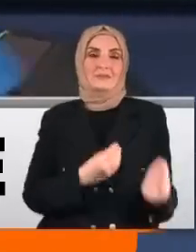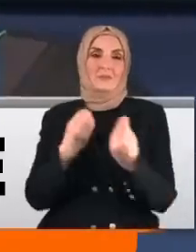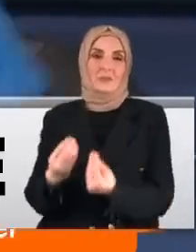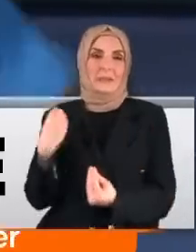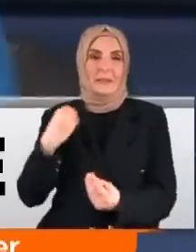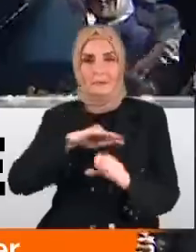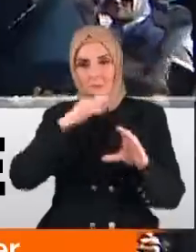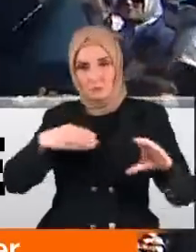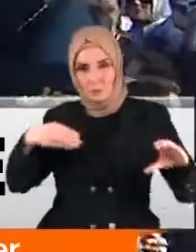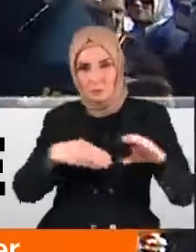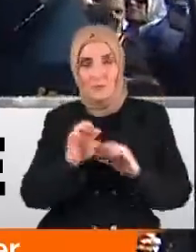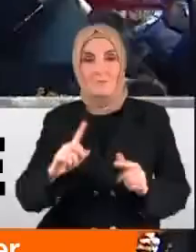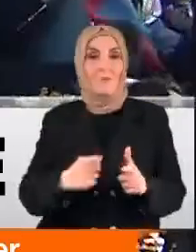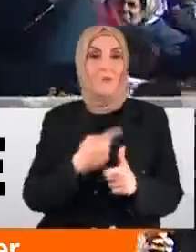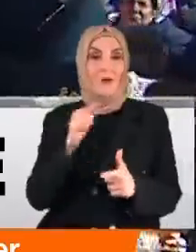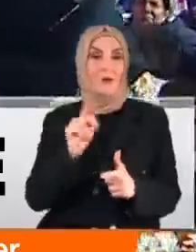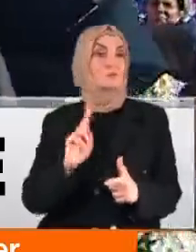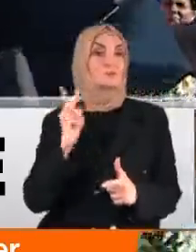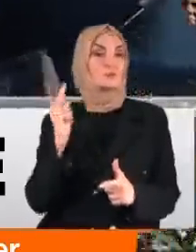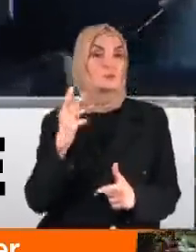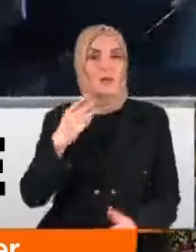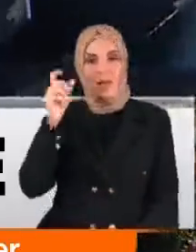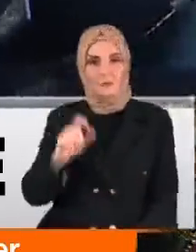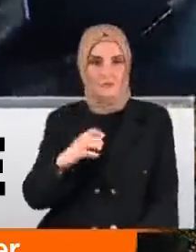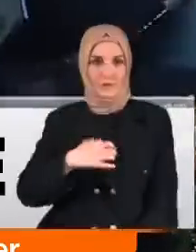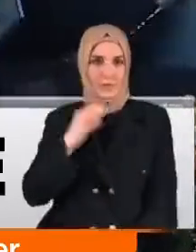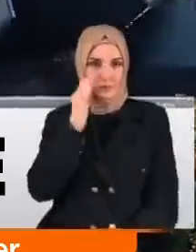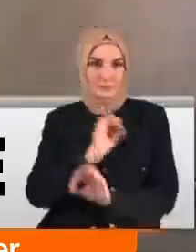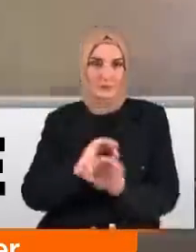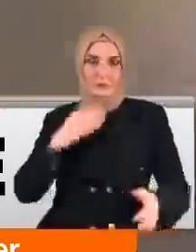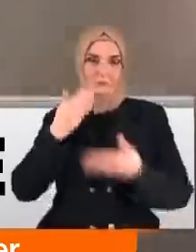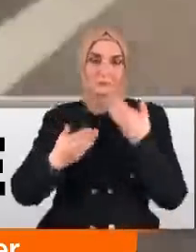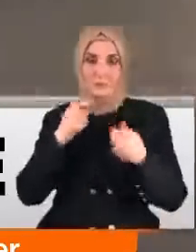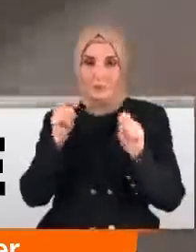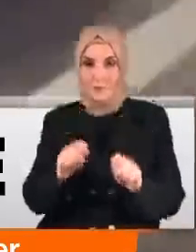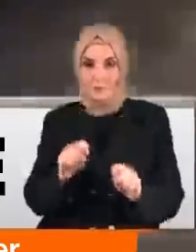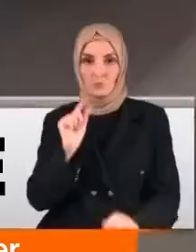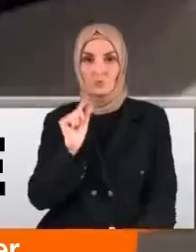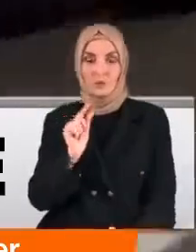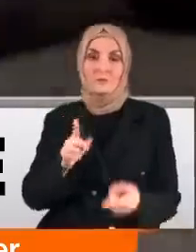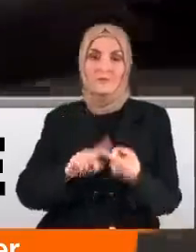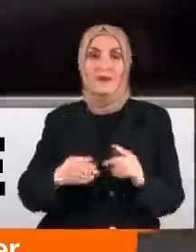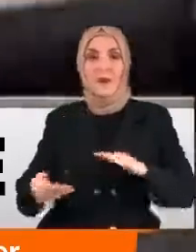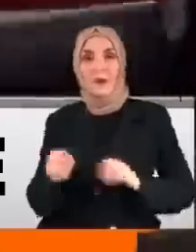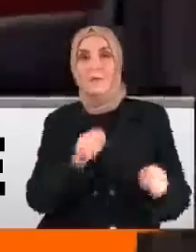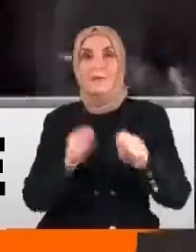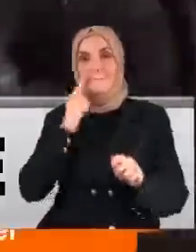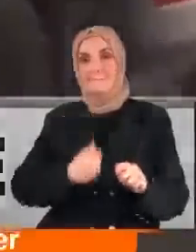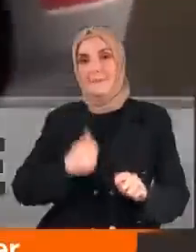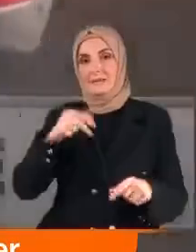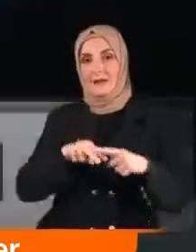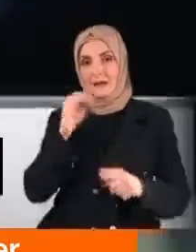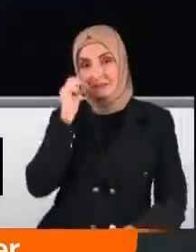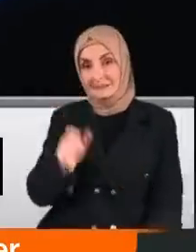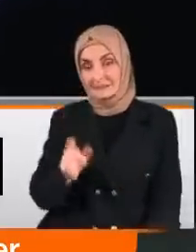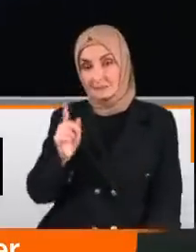projesinin müjdesini Cumhurbaşkanı Erdoğan bizzat vermişti. Ulaştırma ve Altyapı Bakanı Adil Kara İsmailoğlu dev